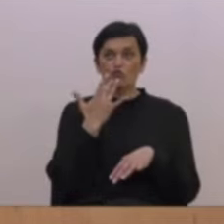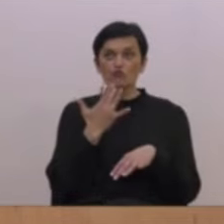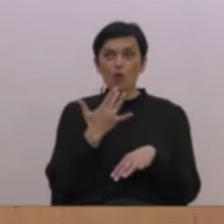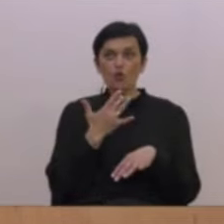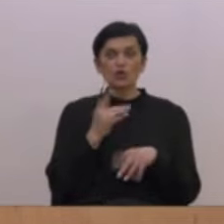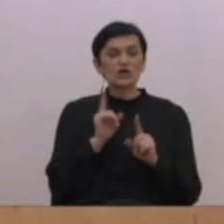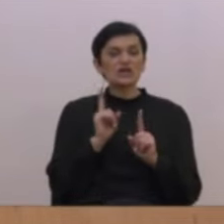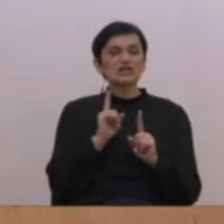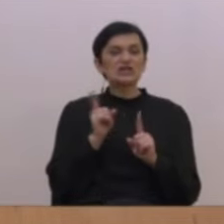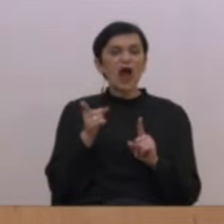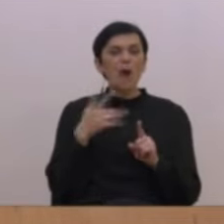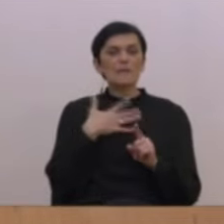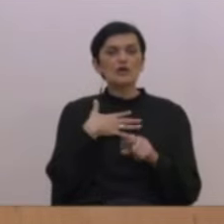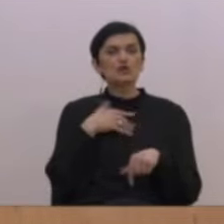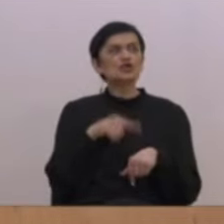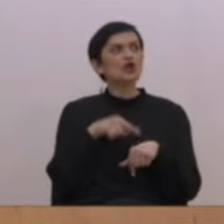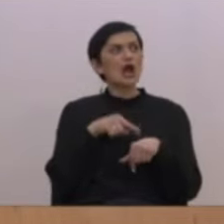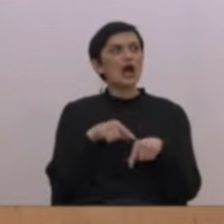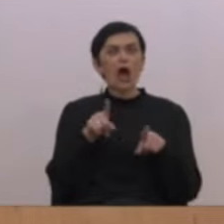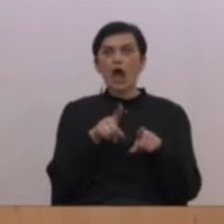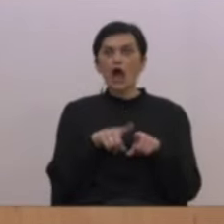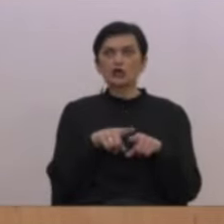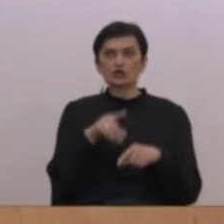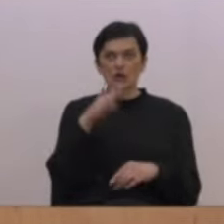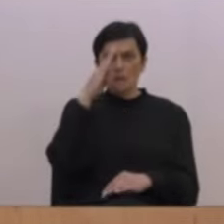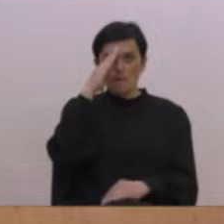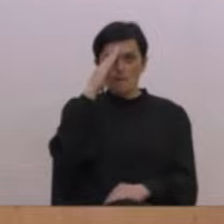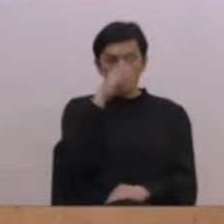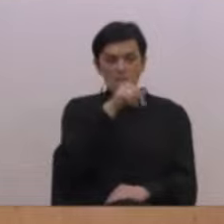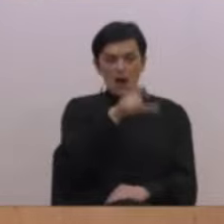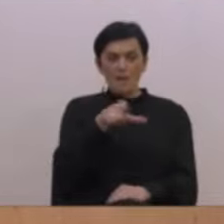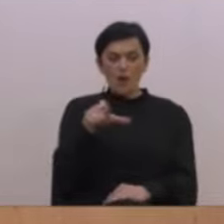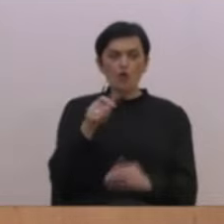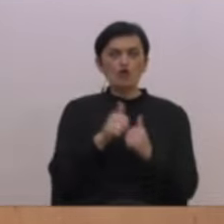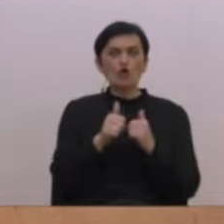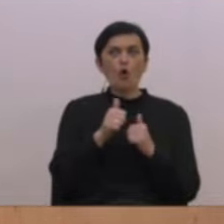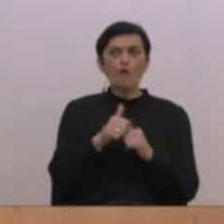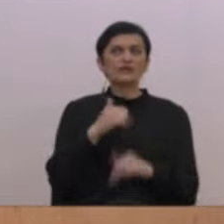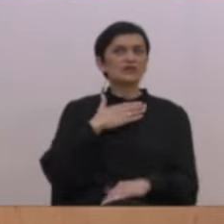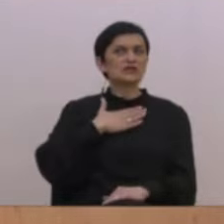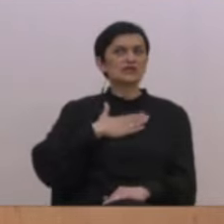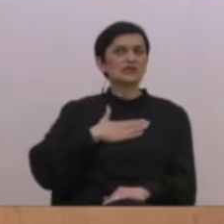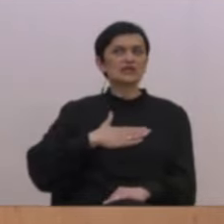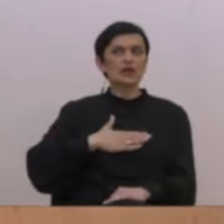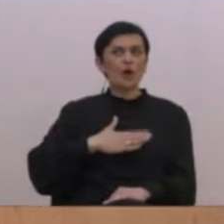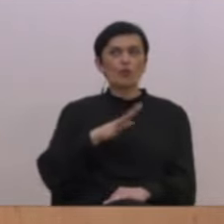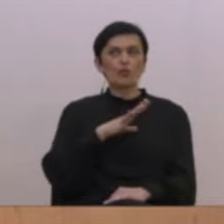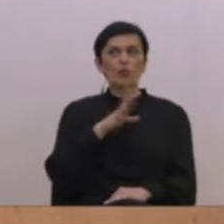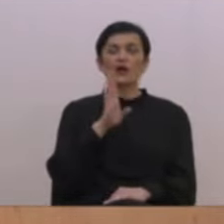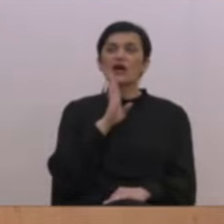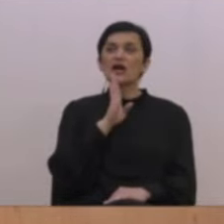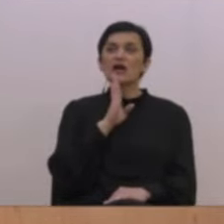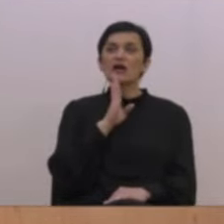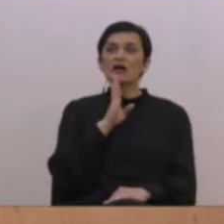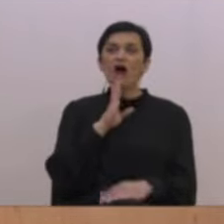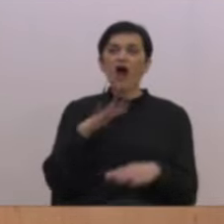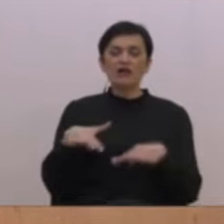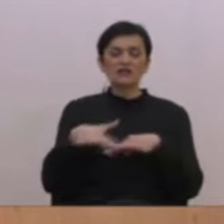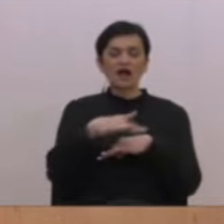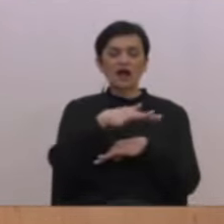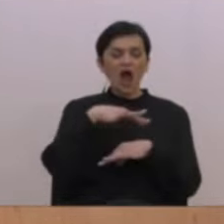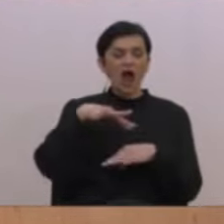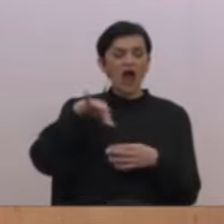რამ შეგაწუხათ ასე ბატონებო, მამაკაცებს ყოველთვის სიამოვნებდათ ქალთა გარემოში